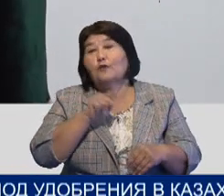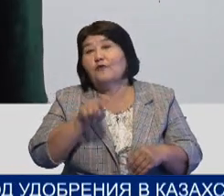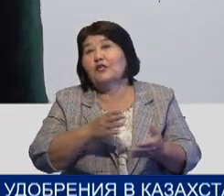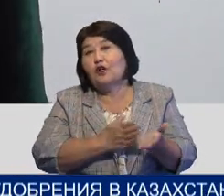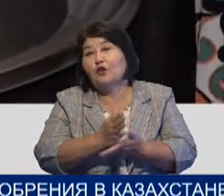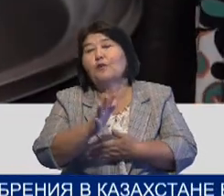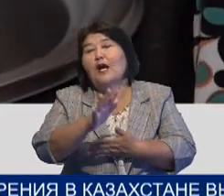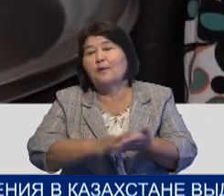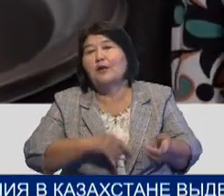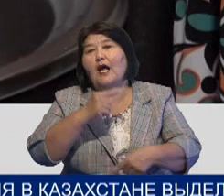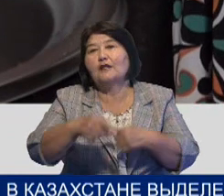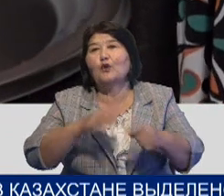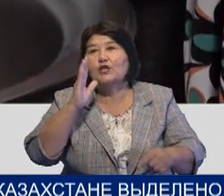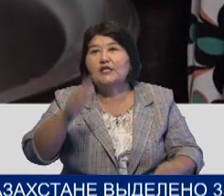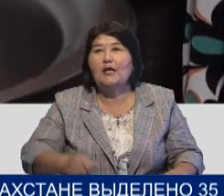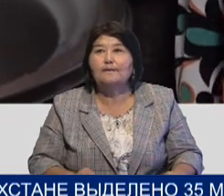направление продолжится